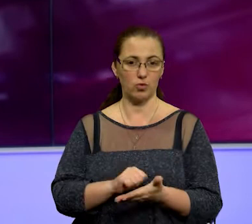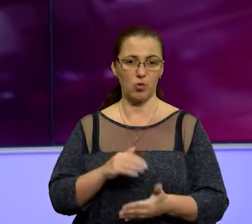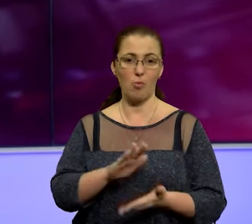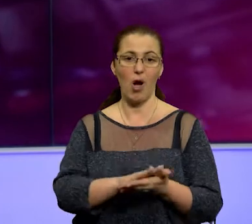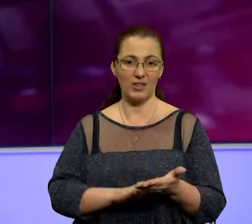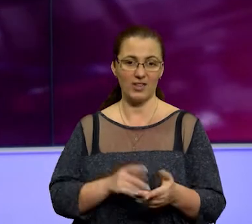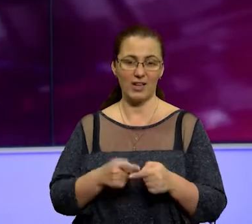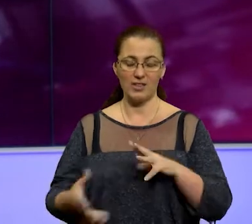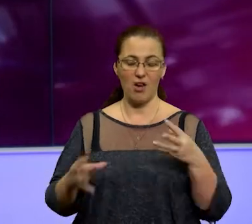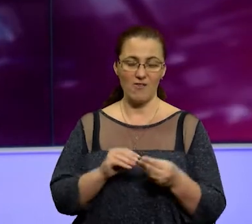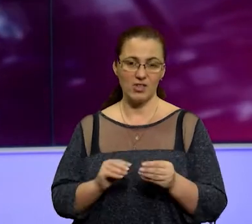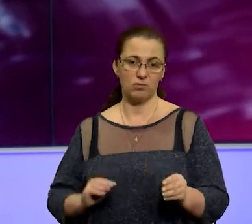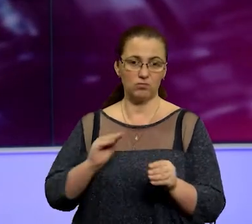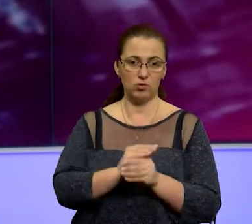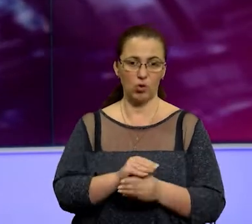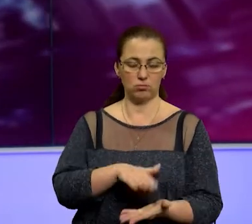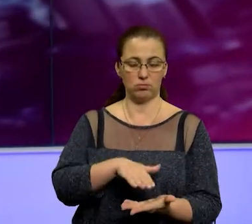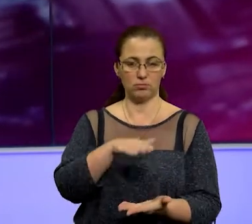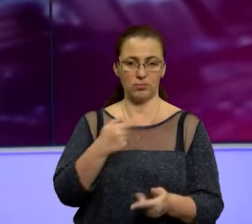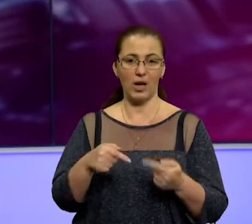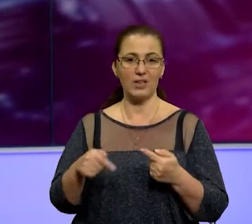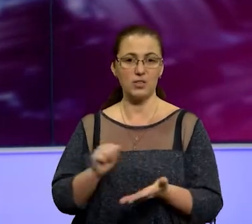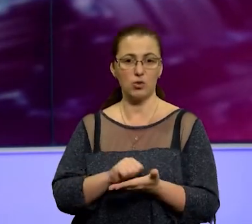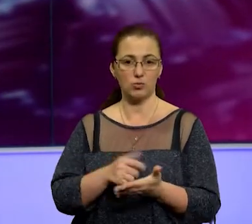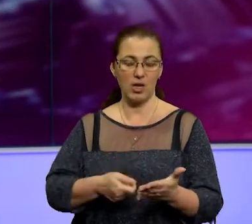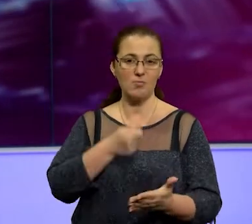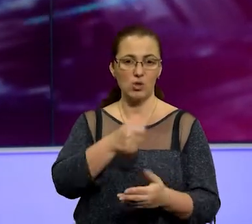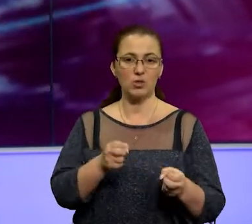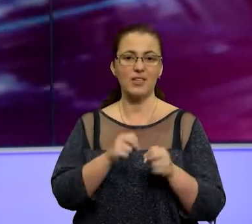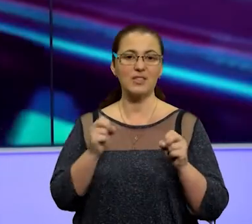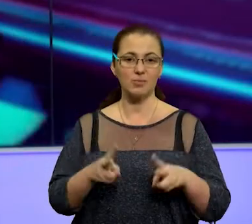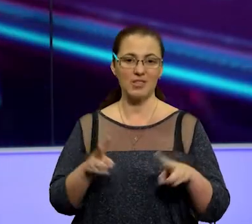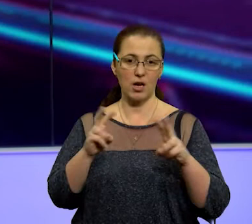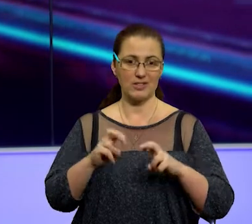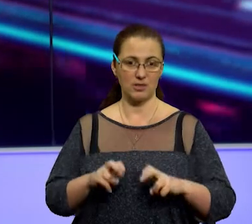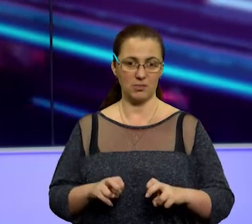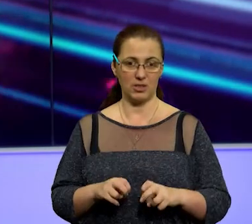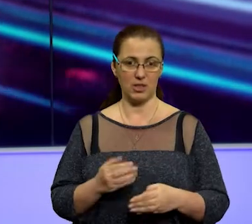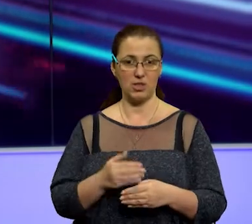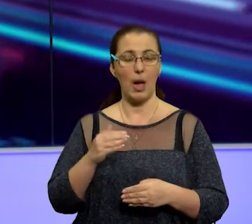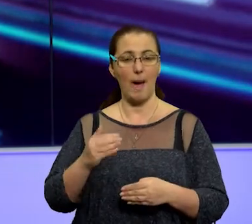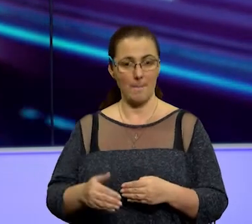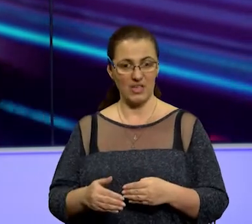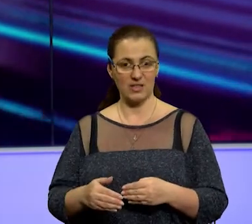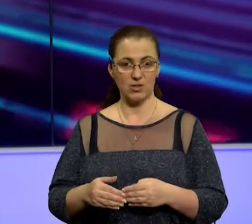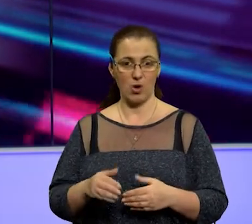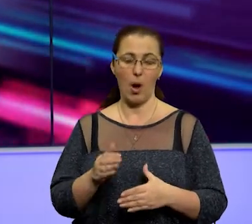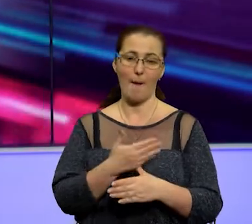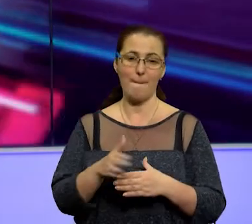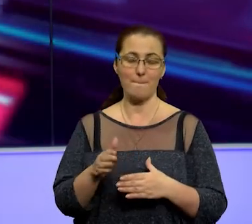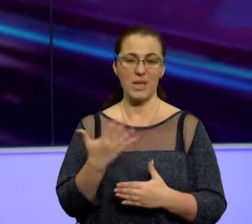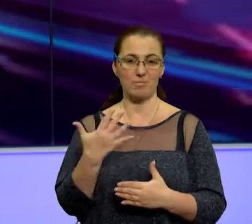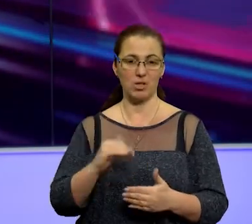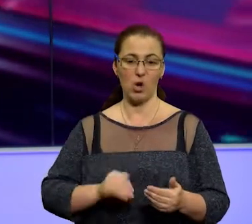висновок чиновники долучать до теки інших паперів і подадуть на спеціальну експертизу. Опісля з-поміж 5 компаній, які